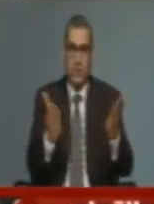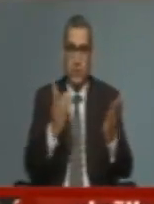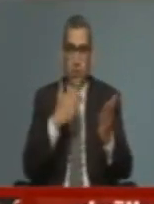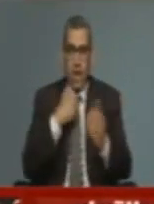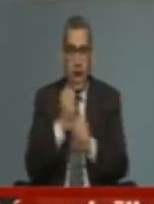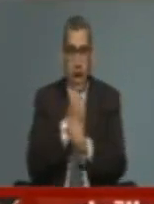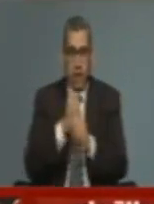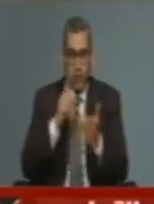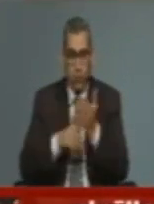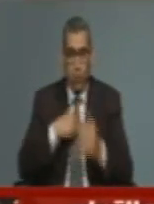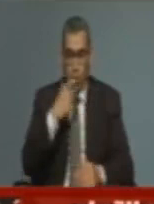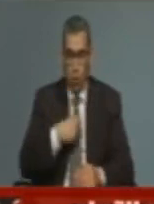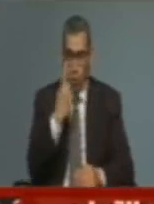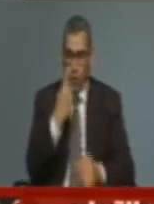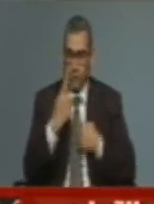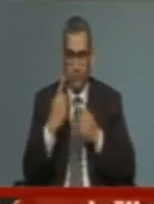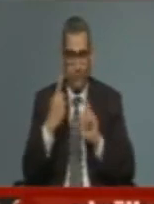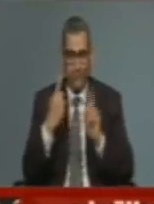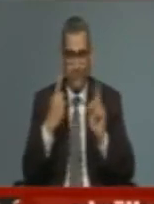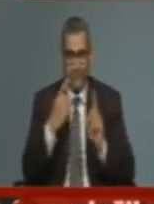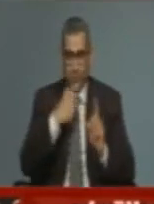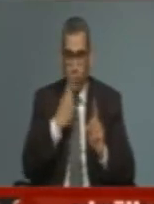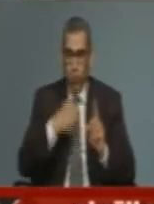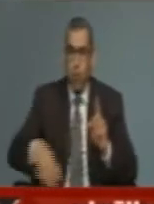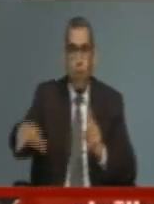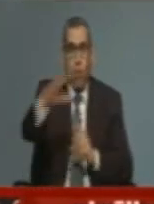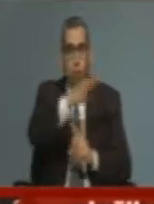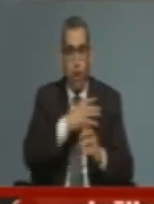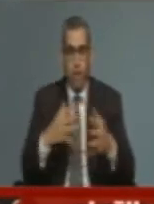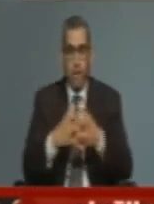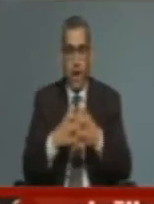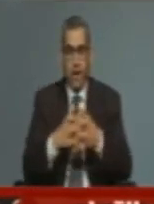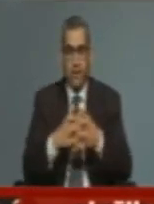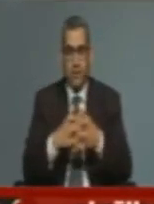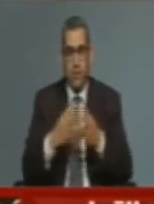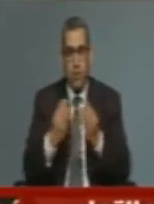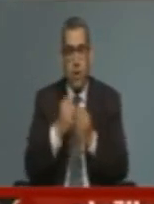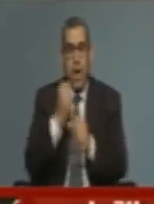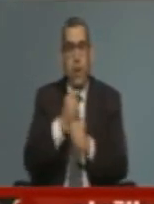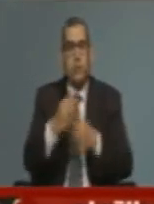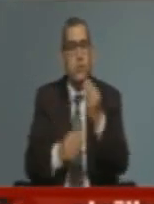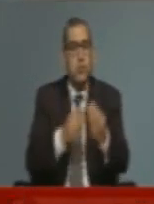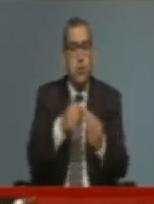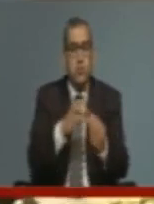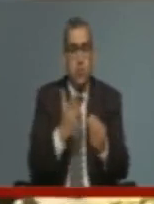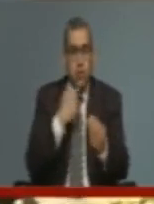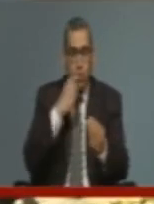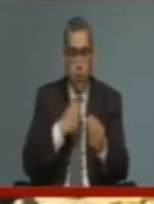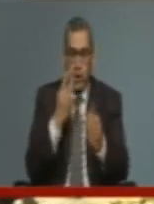بيا لوحدي، اللي اتعمل اتعمل بينا كلنا. في ورا كل حاجه بتتعمل في مصر ناس